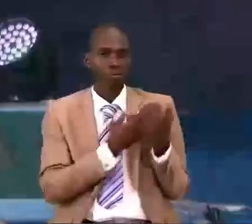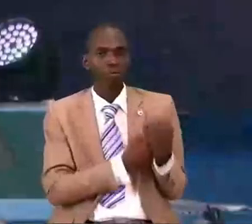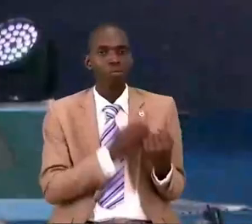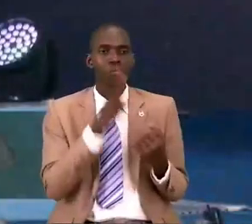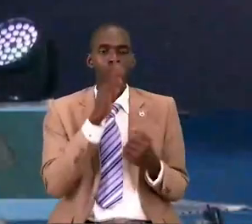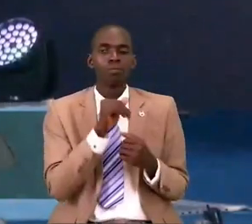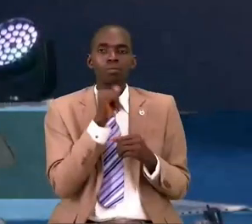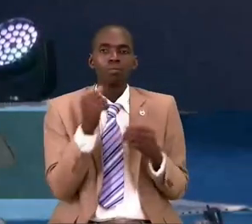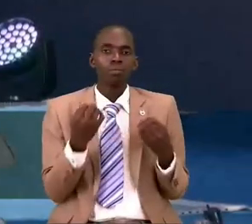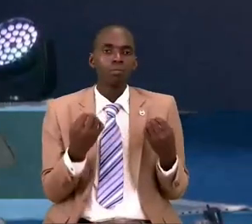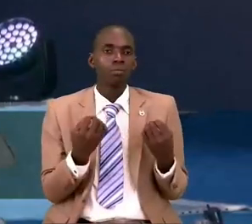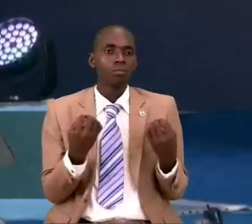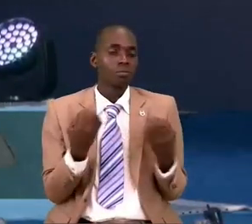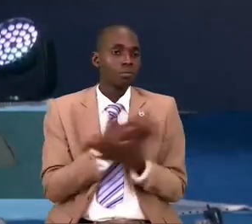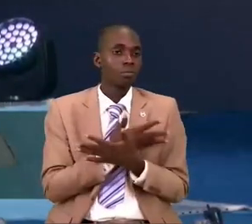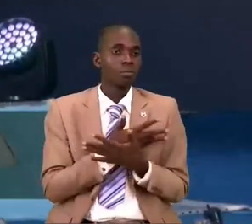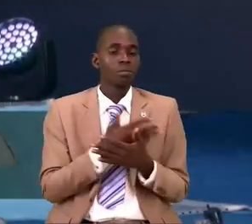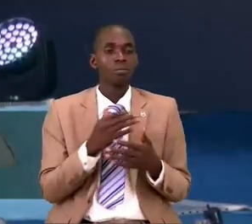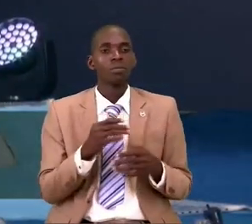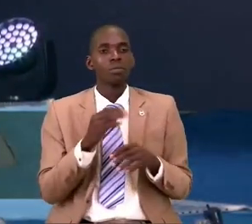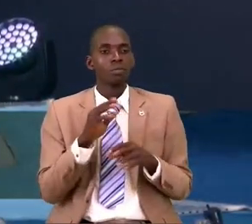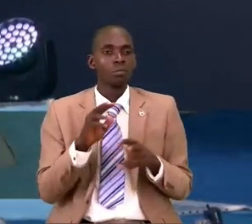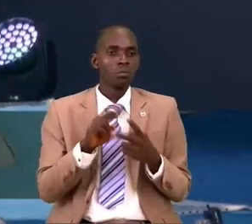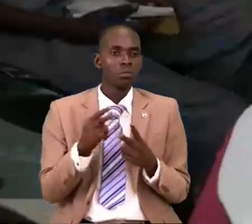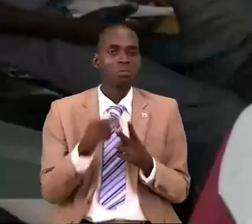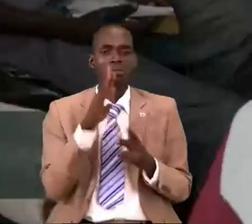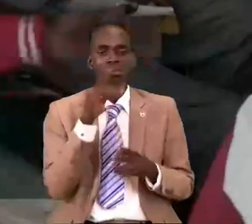ton Dieu, est avec toi. »